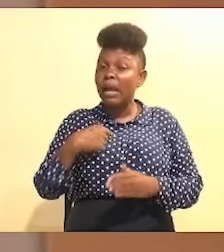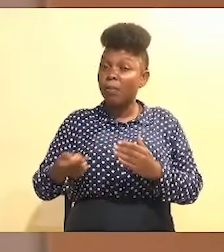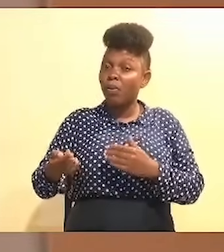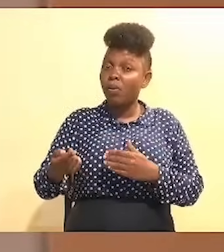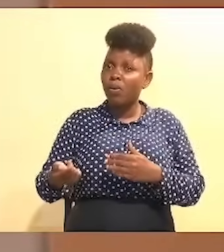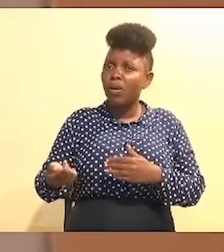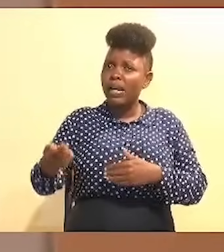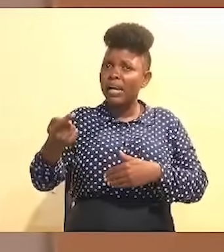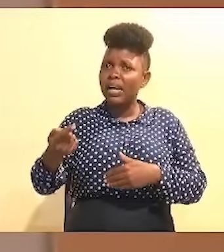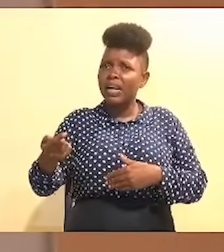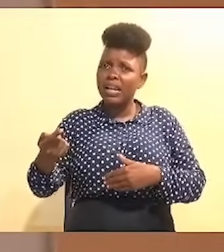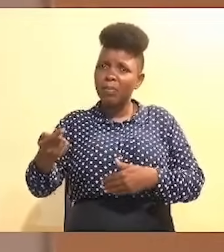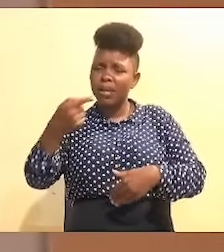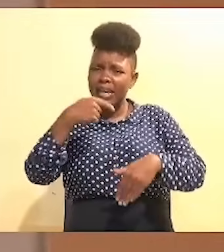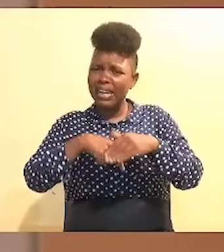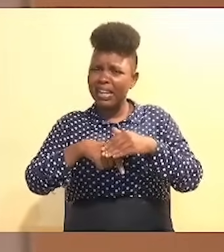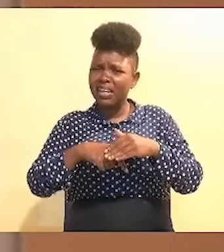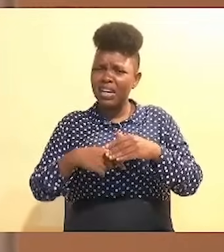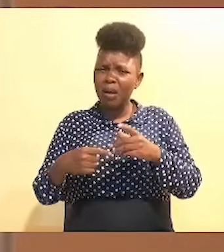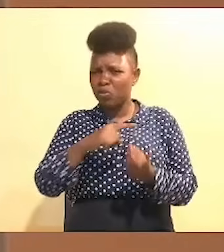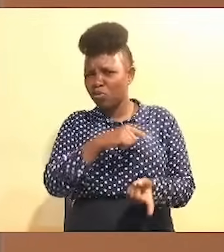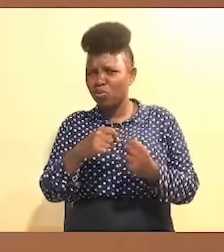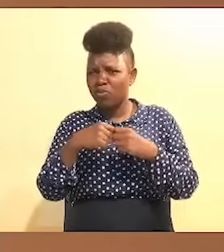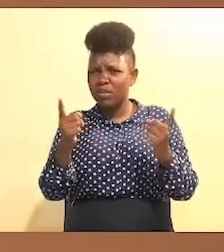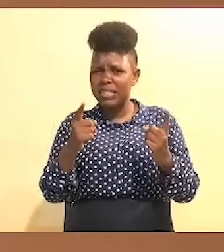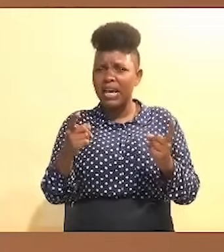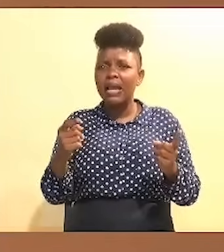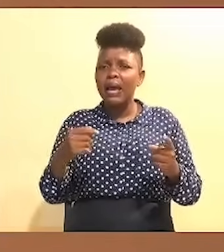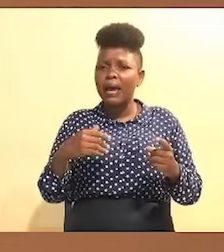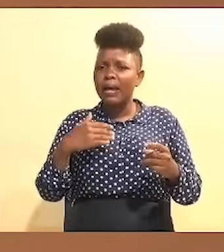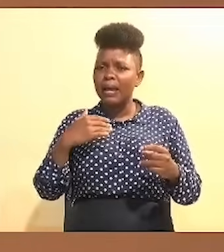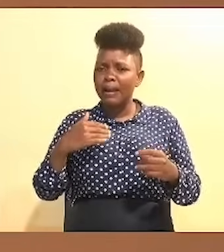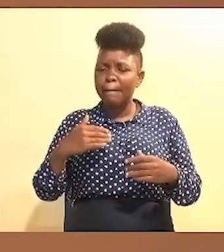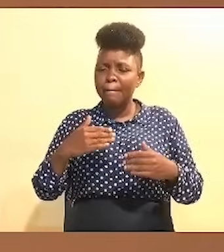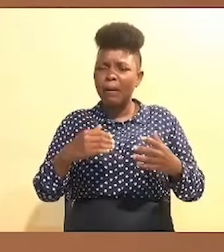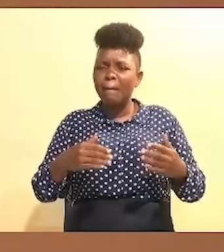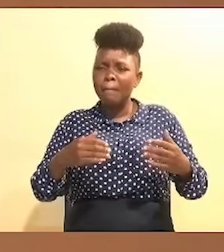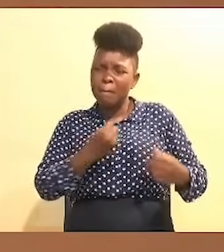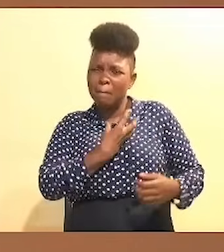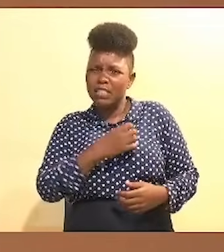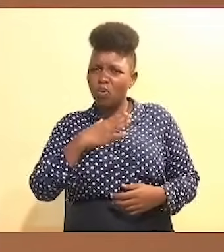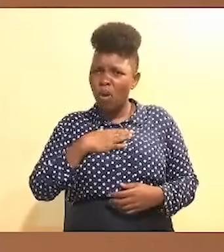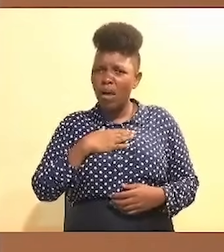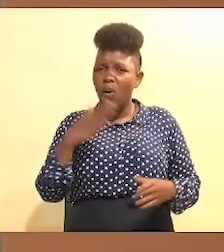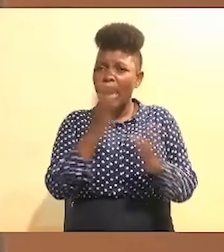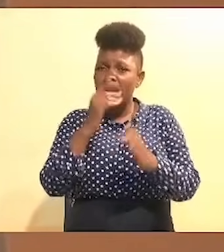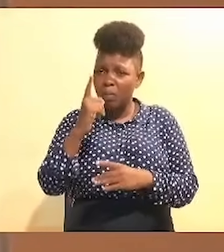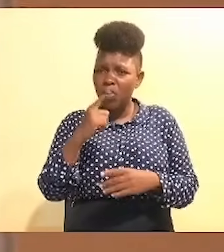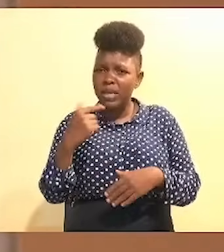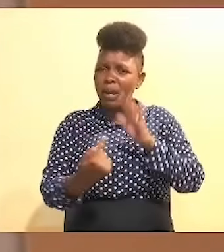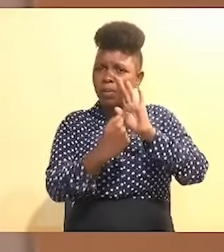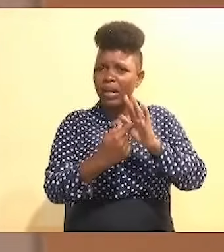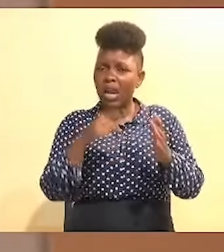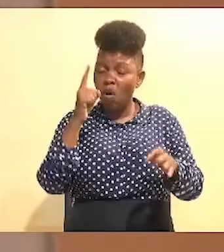ninapoingiliana na mpenzi wangu wa kidunia, hali moja inatawala: kuona, kusikia au kugusa. Na wakati mwingine